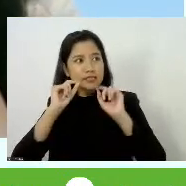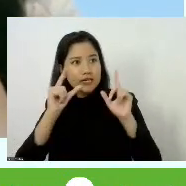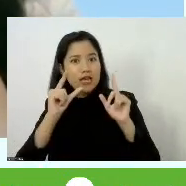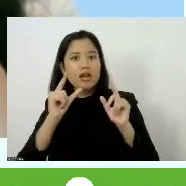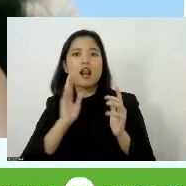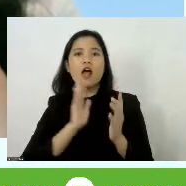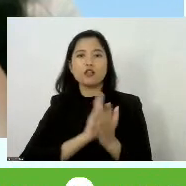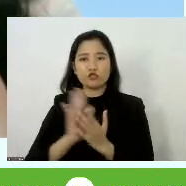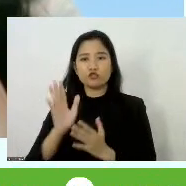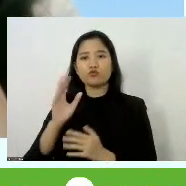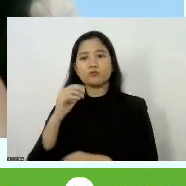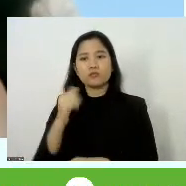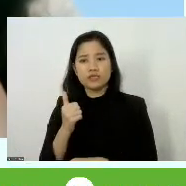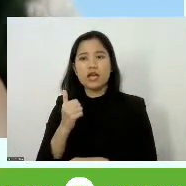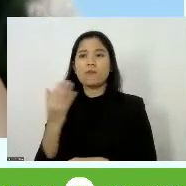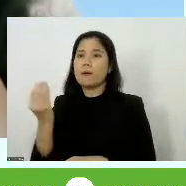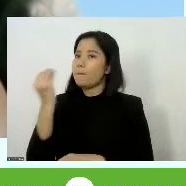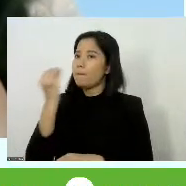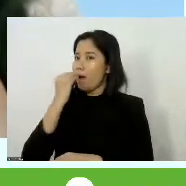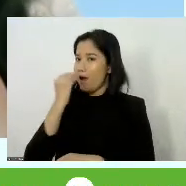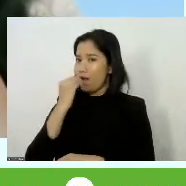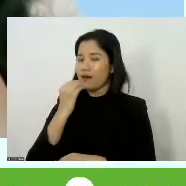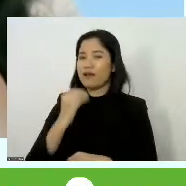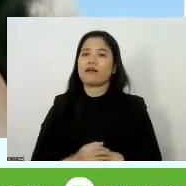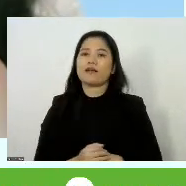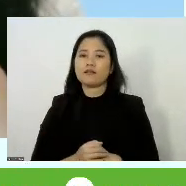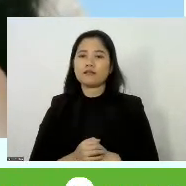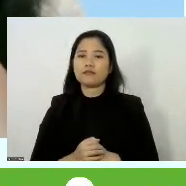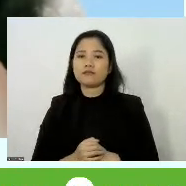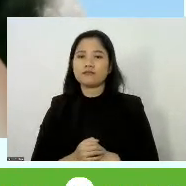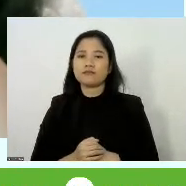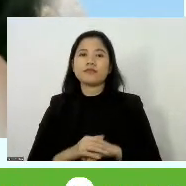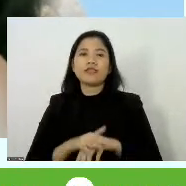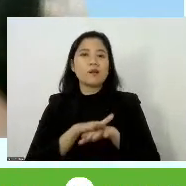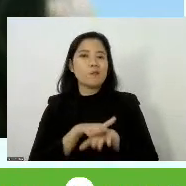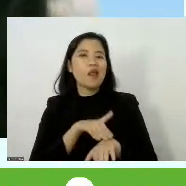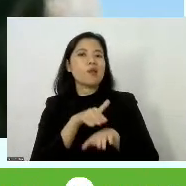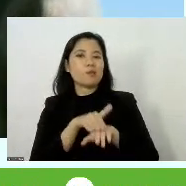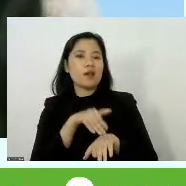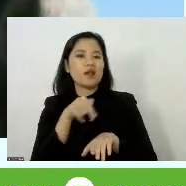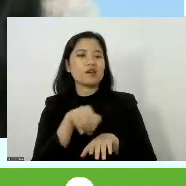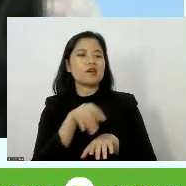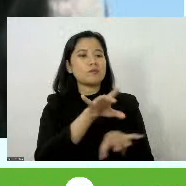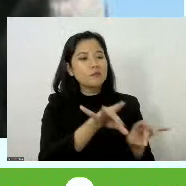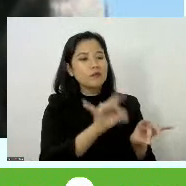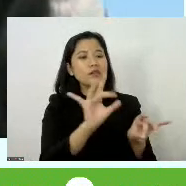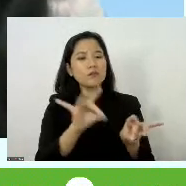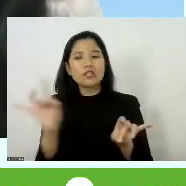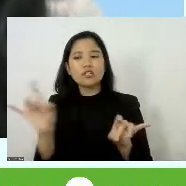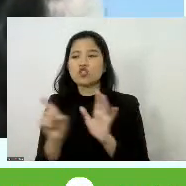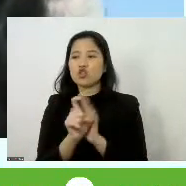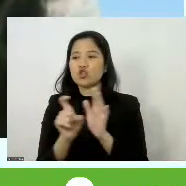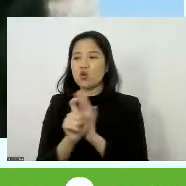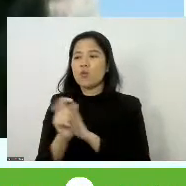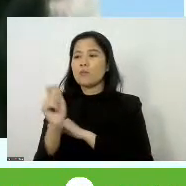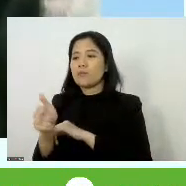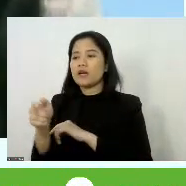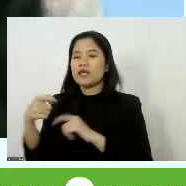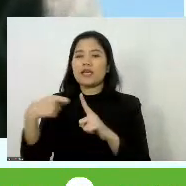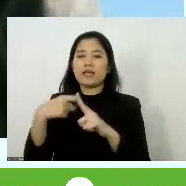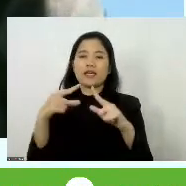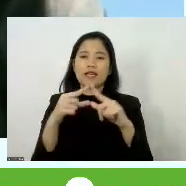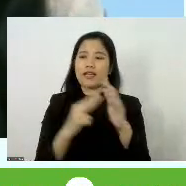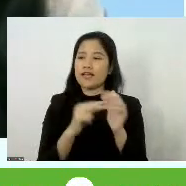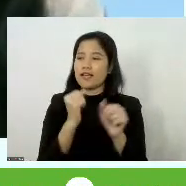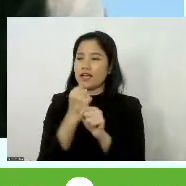berkesadaran dalam mengonsumsi itu jadi pelan-pelan lah kita milih inikol kita beli kangkung disini sebenarnya petani